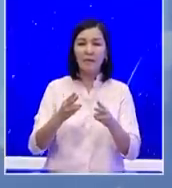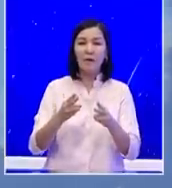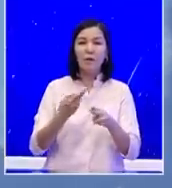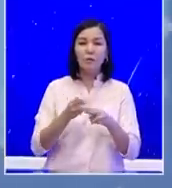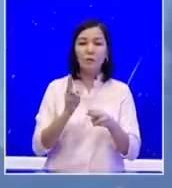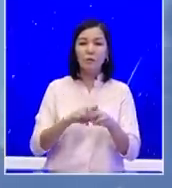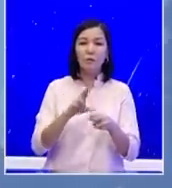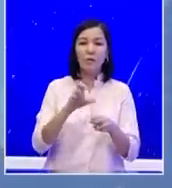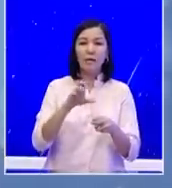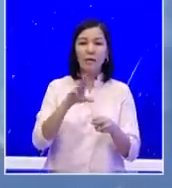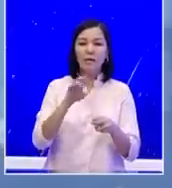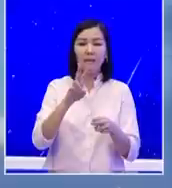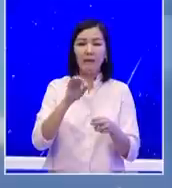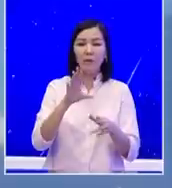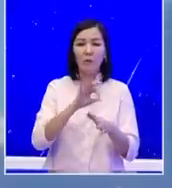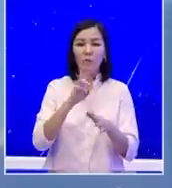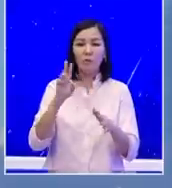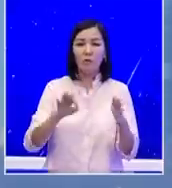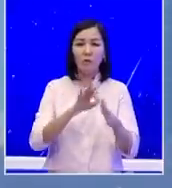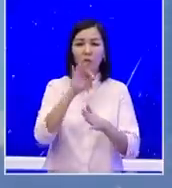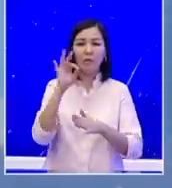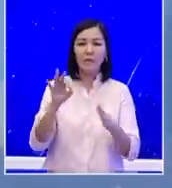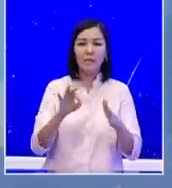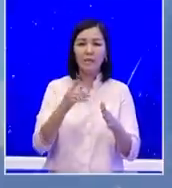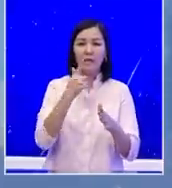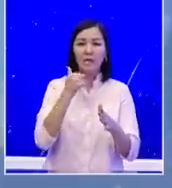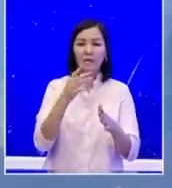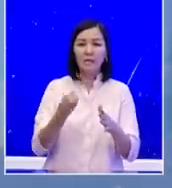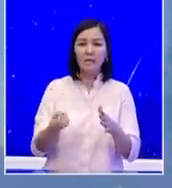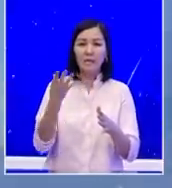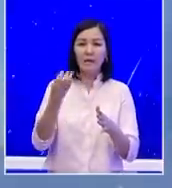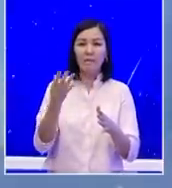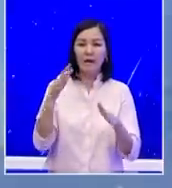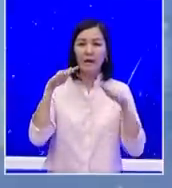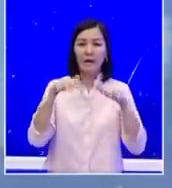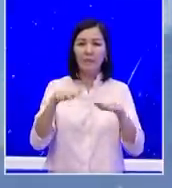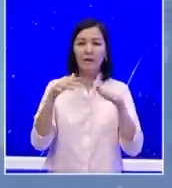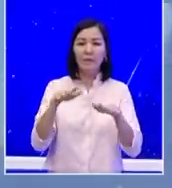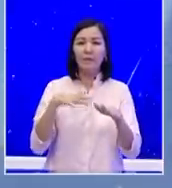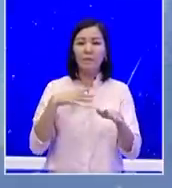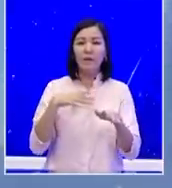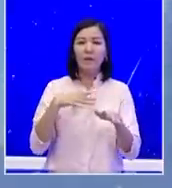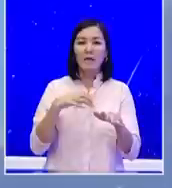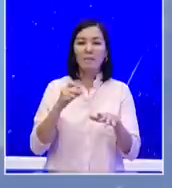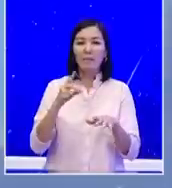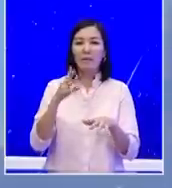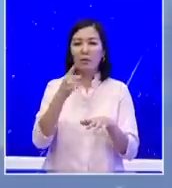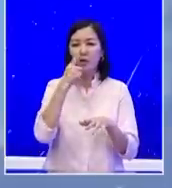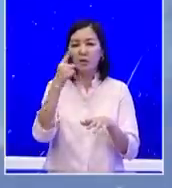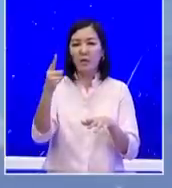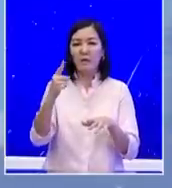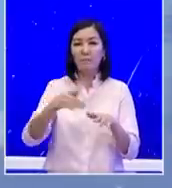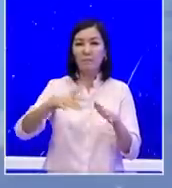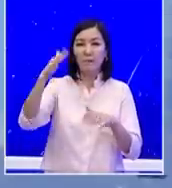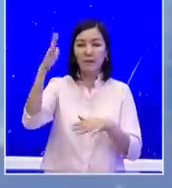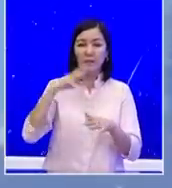жолы Этнаның оңтүстік шығыс кратерінен қызыл лава қалдықтары ағып, шашыраған күл мен түтін бірнеше шақырым биіктікке